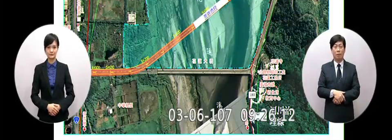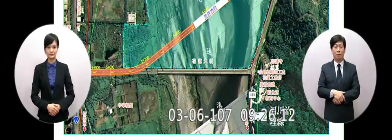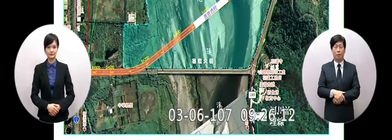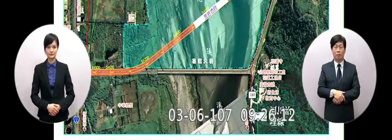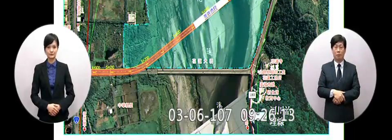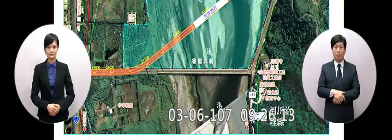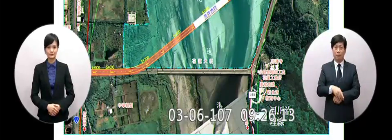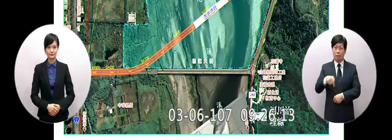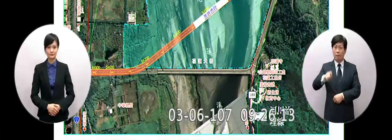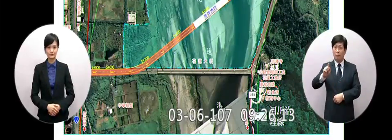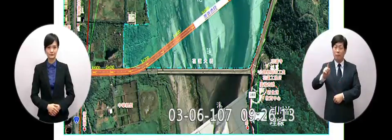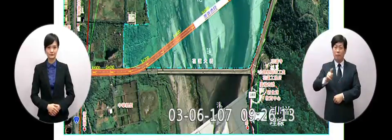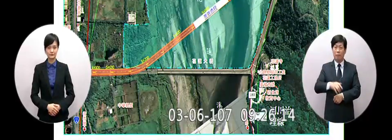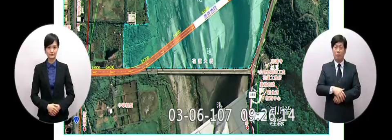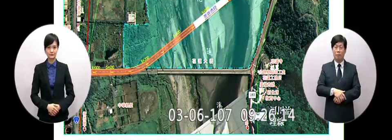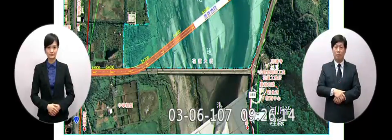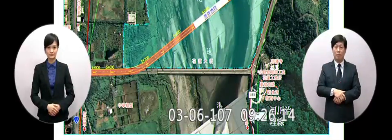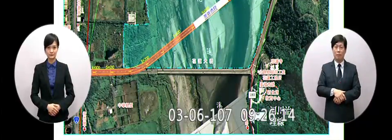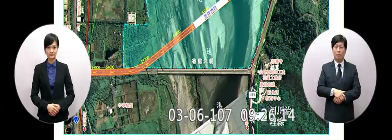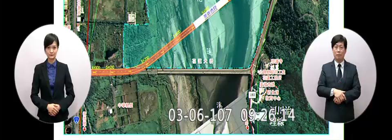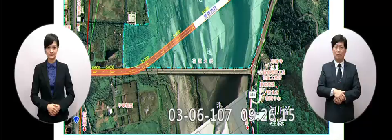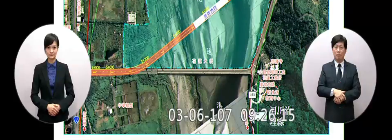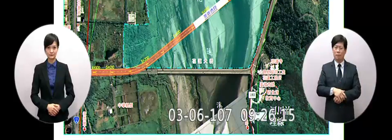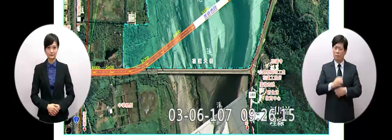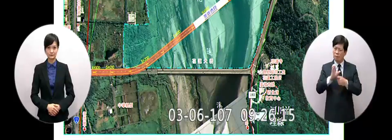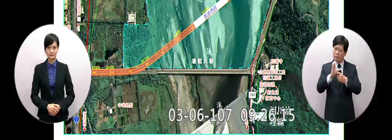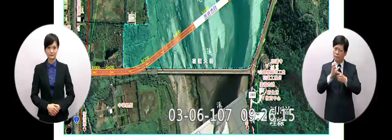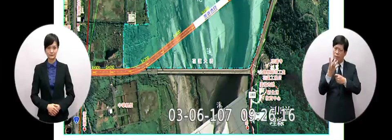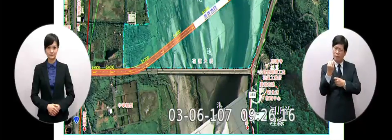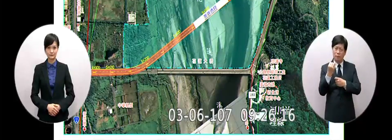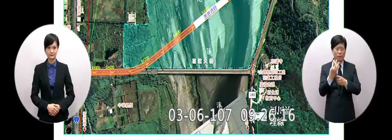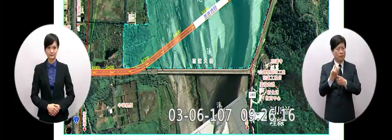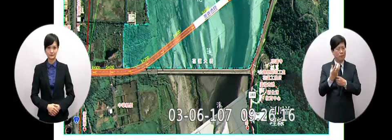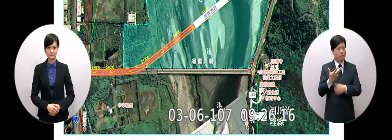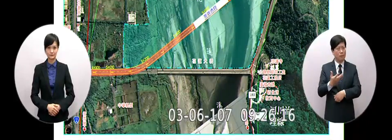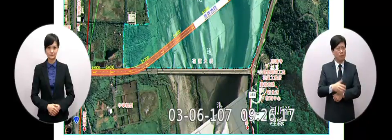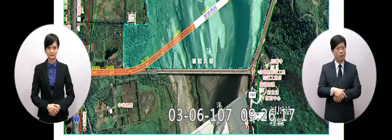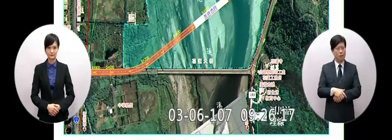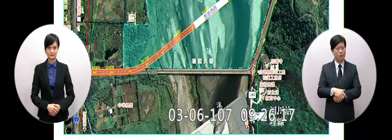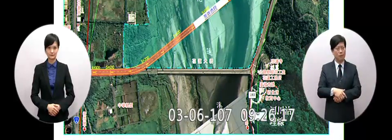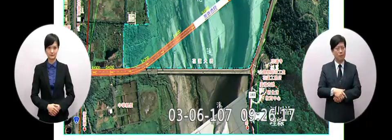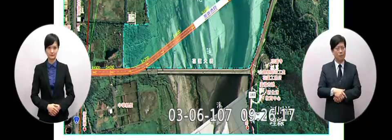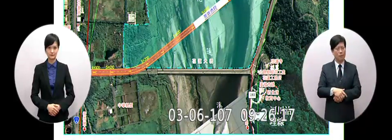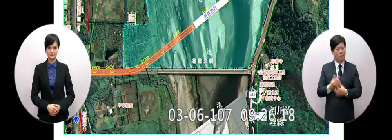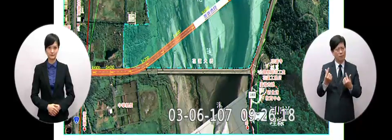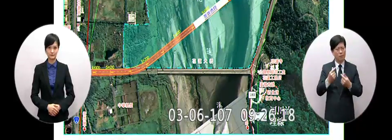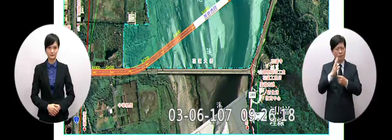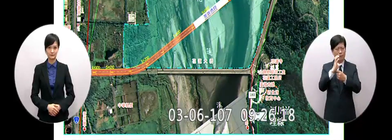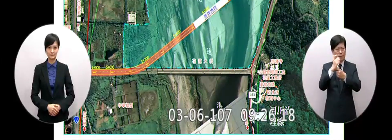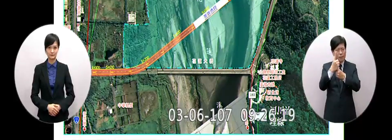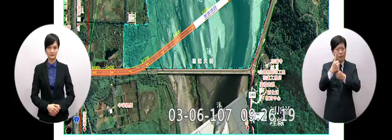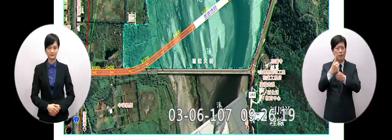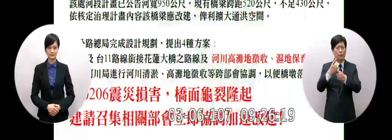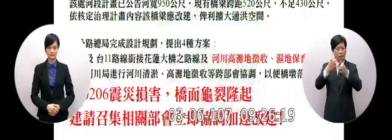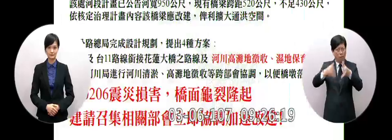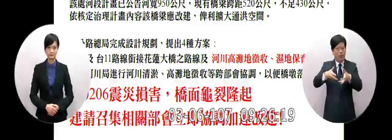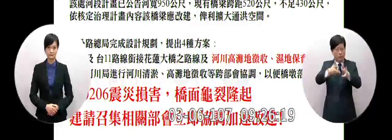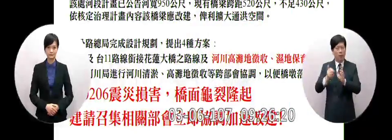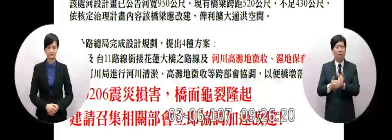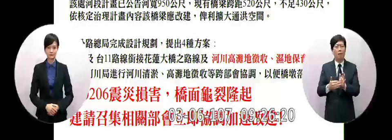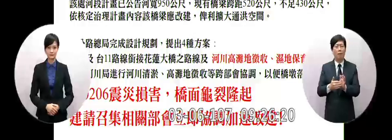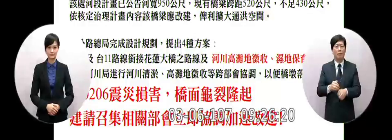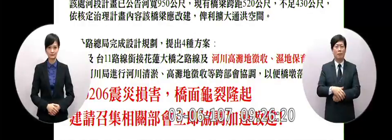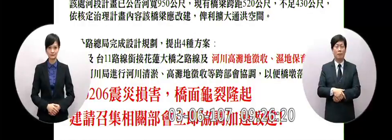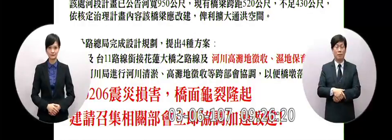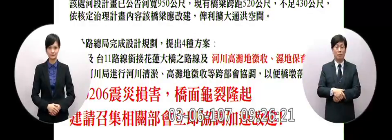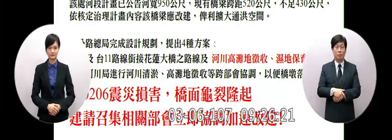侧的部分是这个我们的90年，是我们的91年的桥做的。但